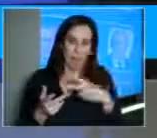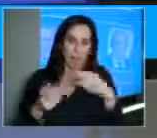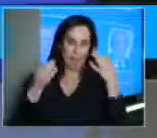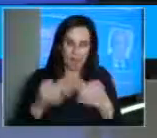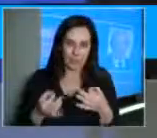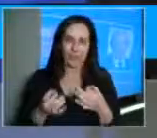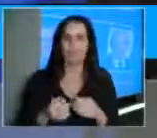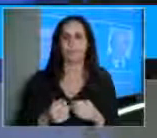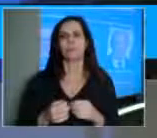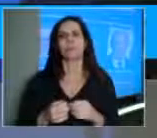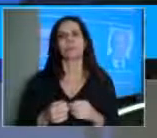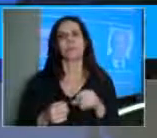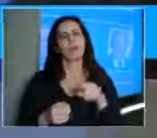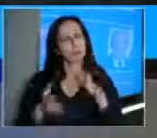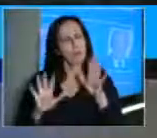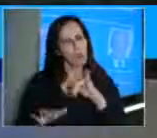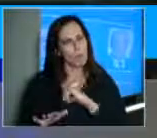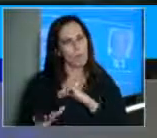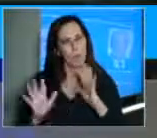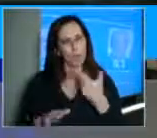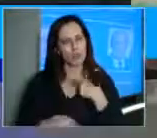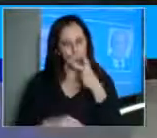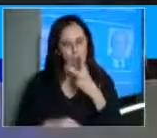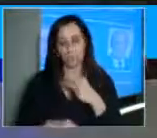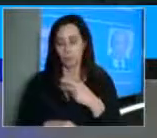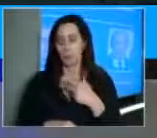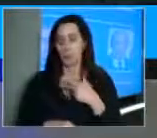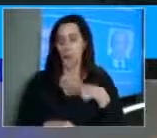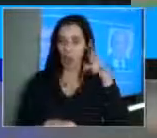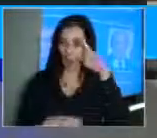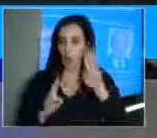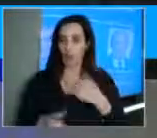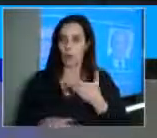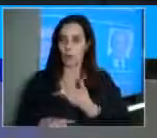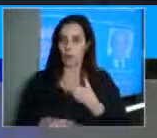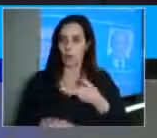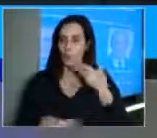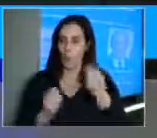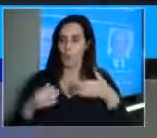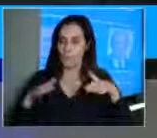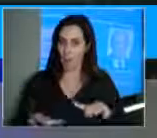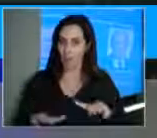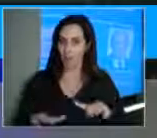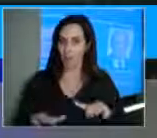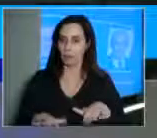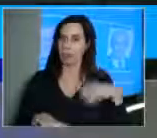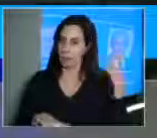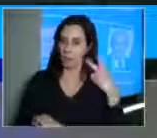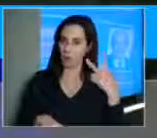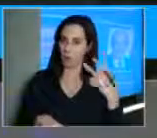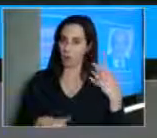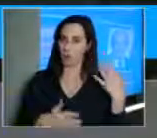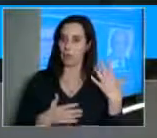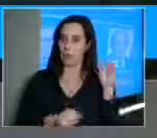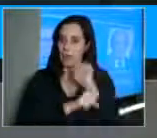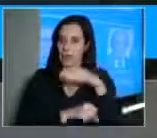נתונים יותר מעמיקים, וזה מאוד מעניין מה שאנחנו רואים. אנחנו, הליכוד יכול לקבל הרבה מנדטים, וכמובן לנצח